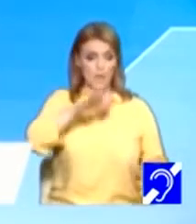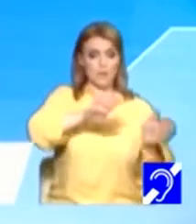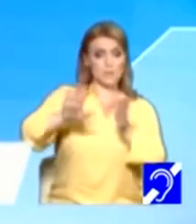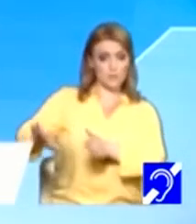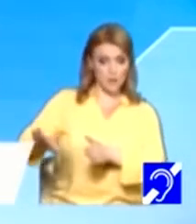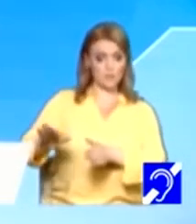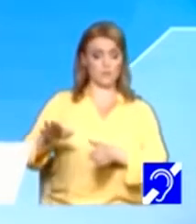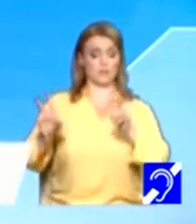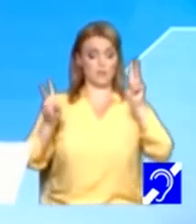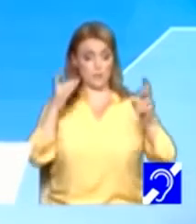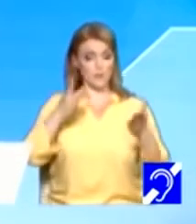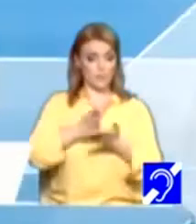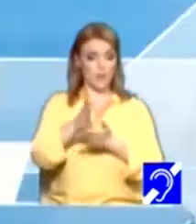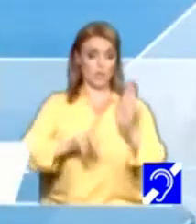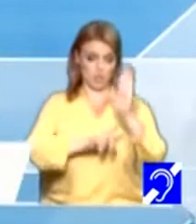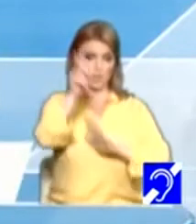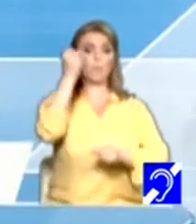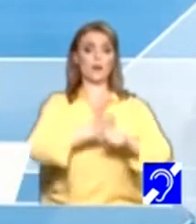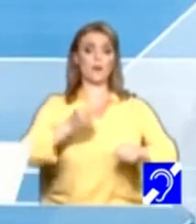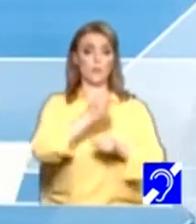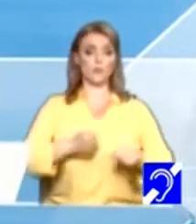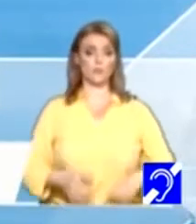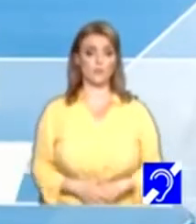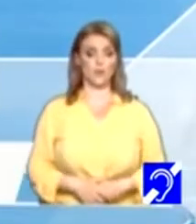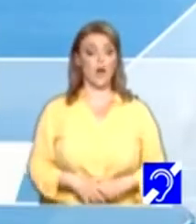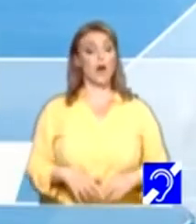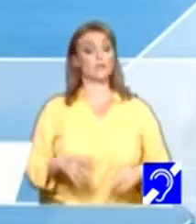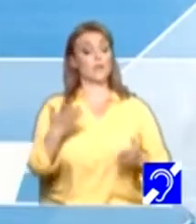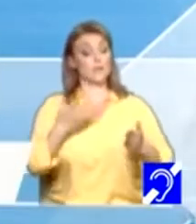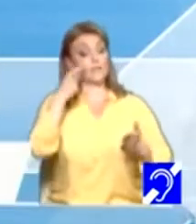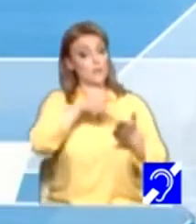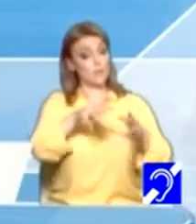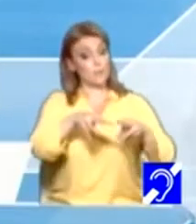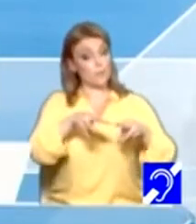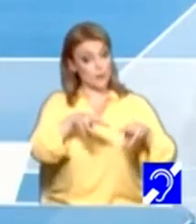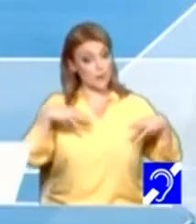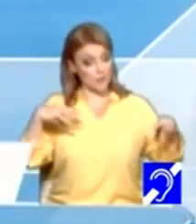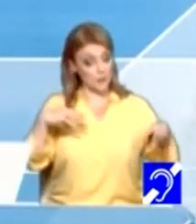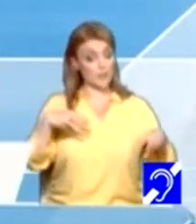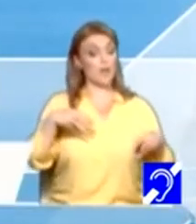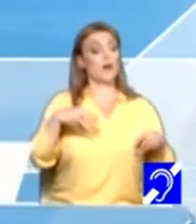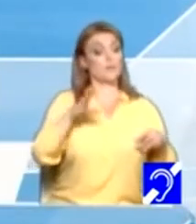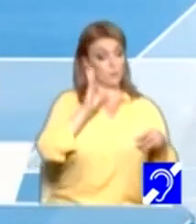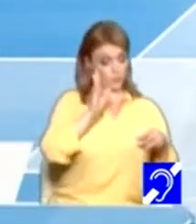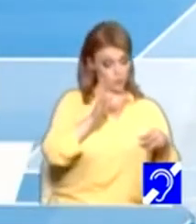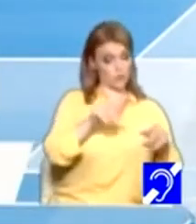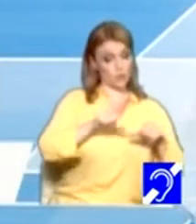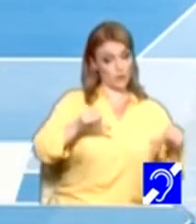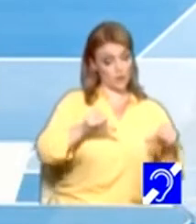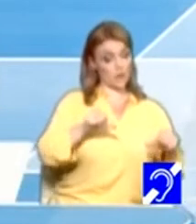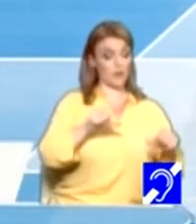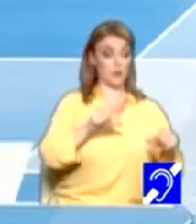discrepanțe geopolitice și să apuce de treabă. Dar într-un guvern vă vedeți făcând parte în jurul actualului președinte sau împotriva